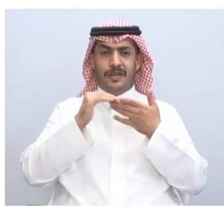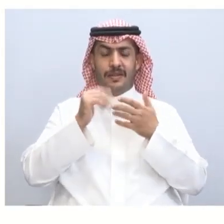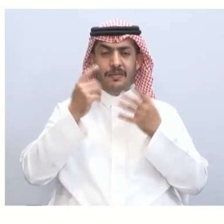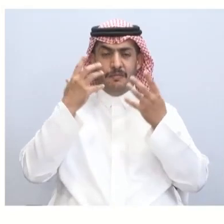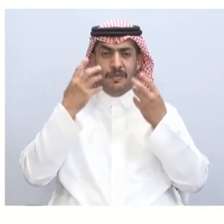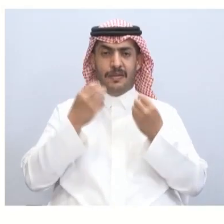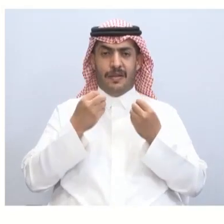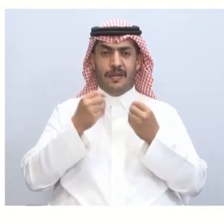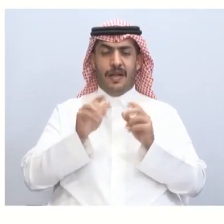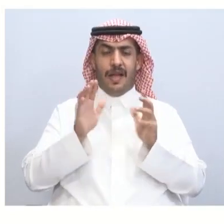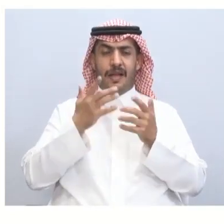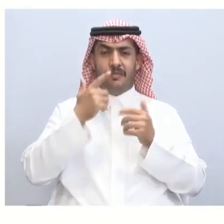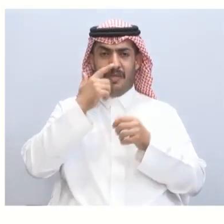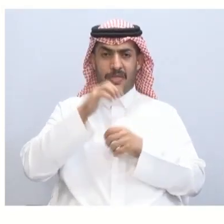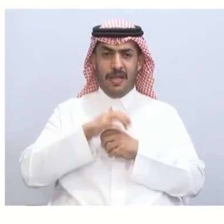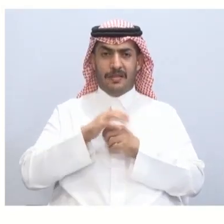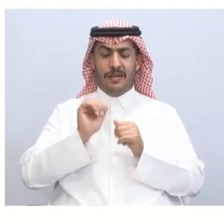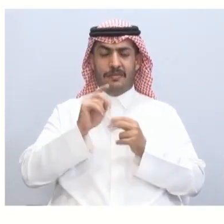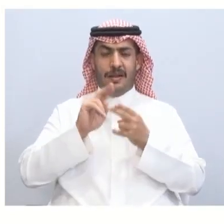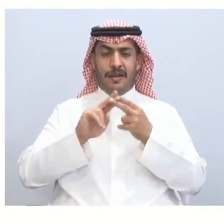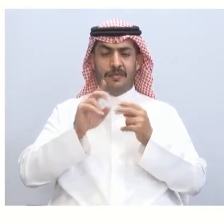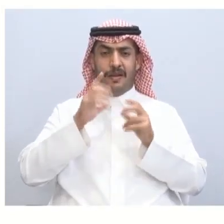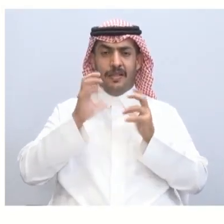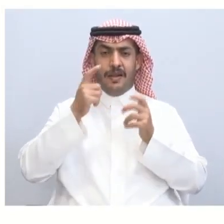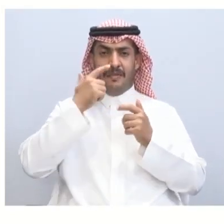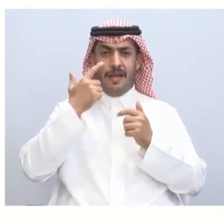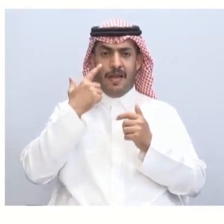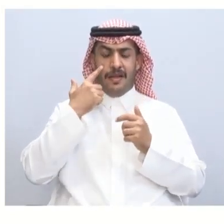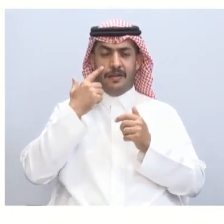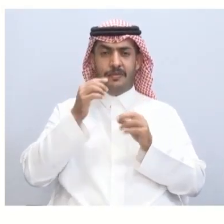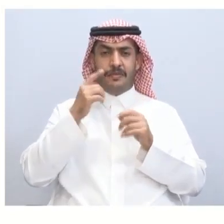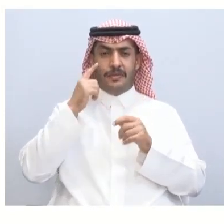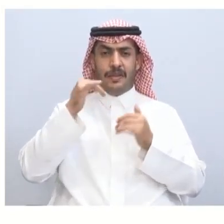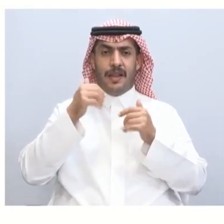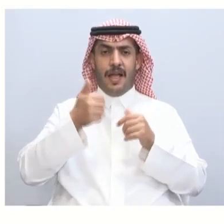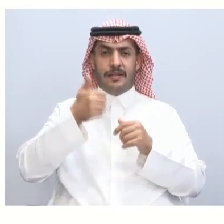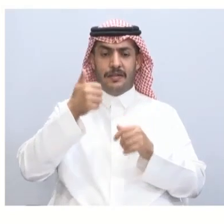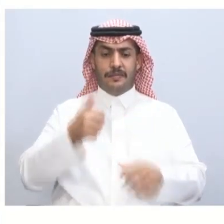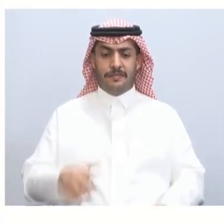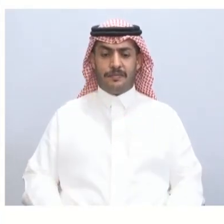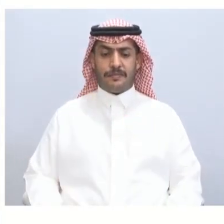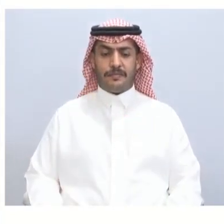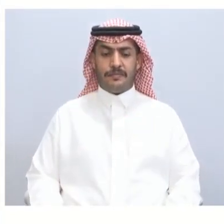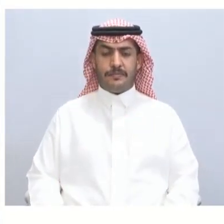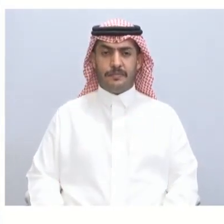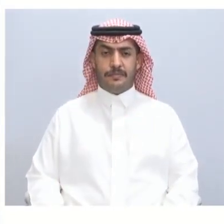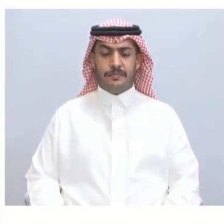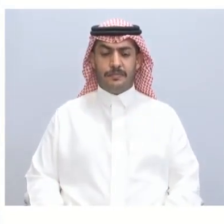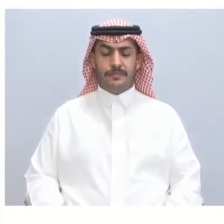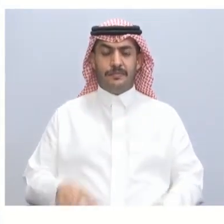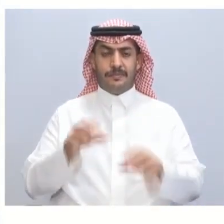التكيف مع الموقف الضاغط واداره حياتنا بشكل افضل